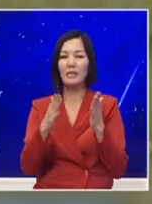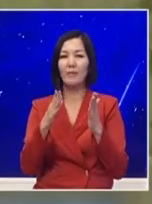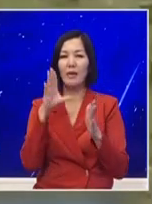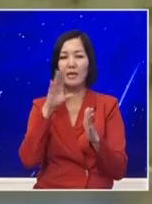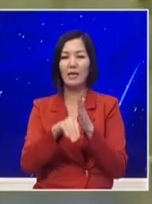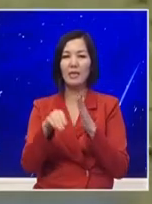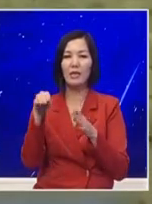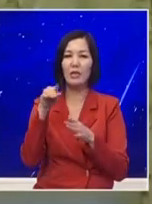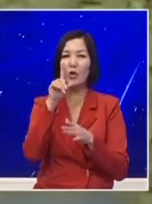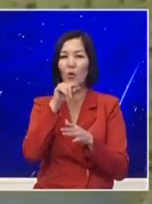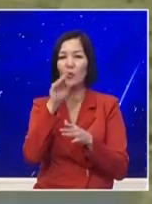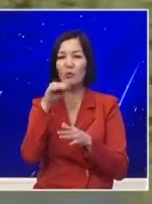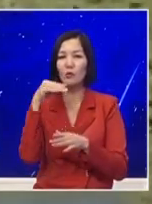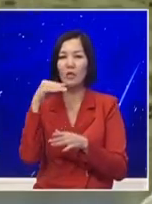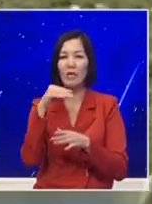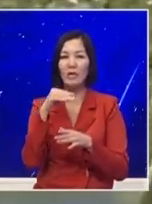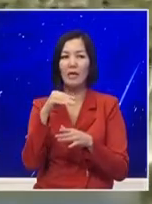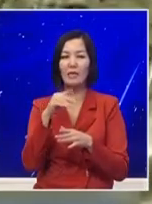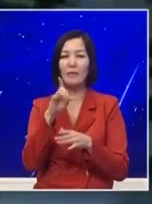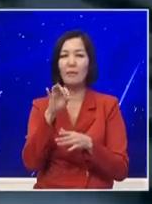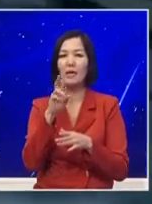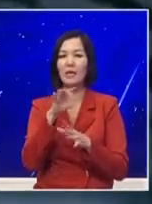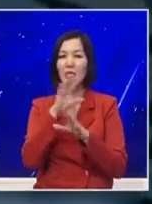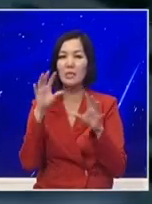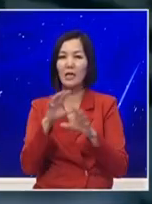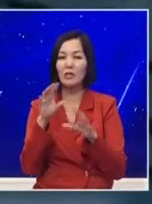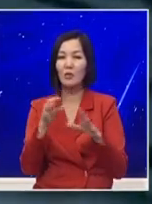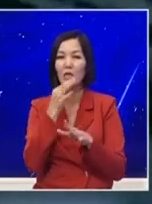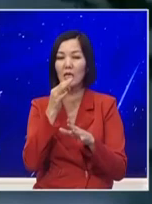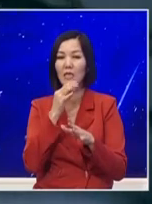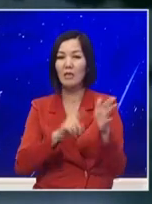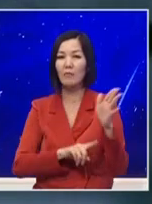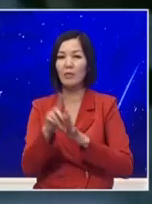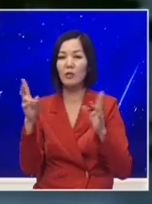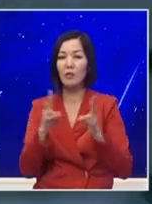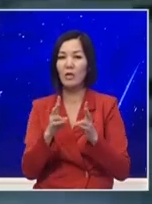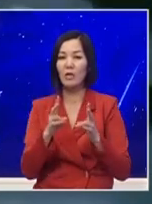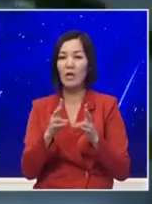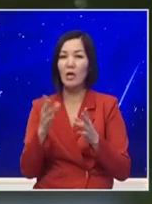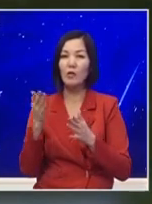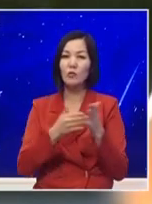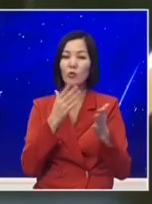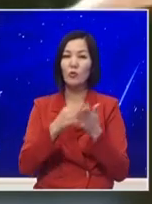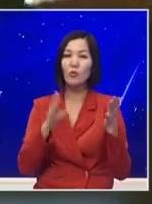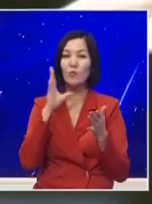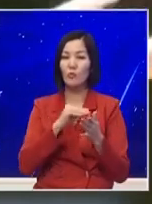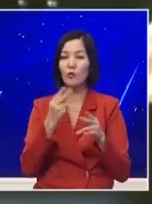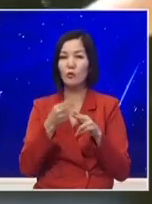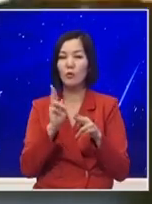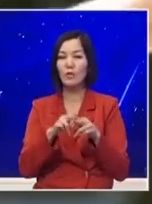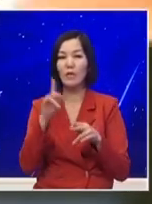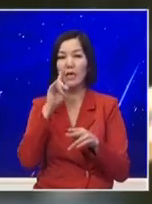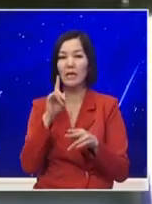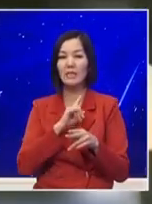барады. Ескек аяқты құстар тобына жататын бір қазанды сақтаудың амалын еттері қарастырмасақ, мүлде жоғалтып алуымыз мүмкін, дейді мамандар. Сондықтан